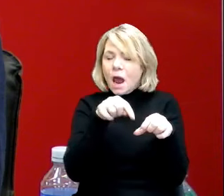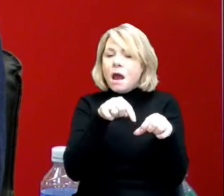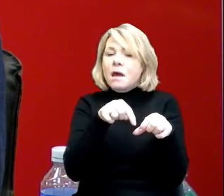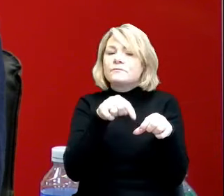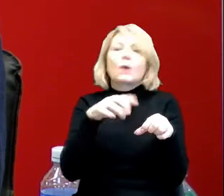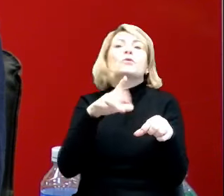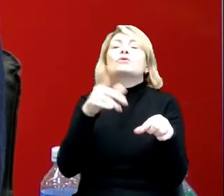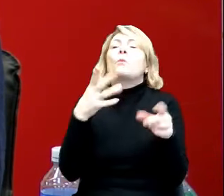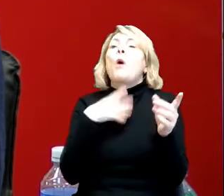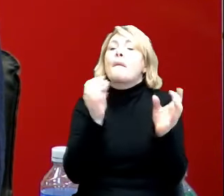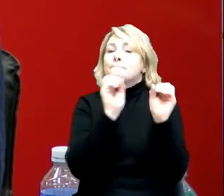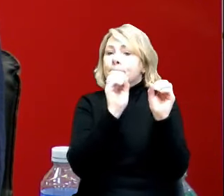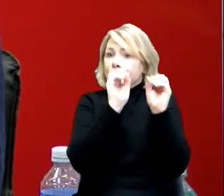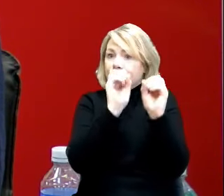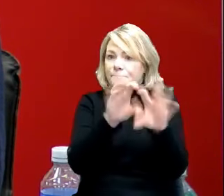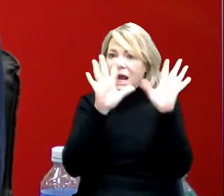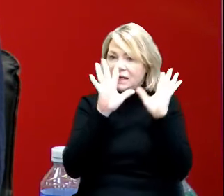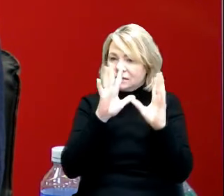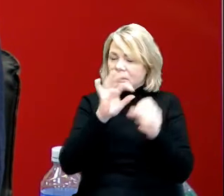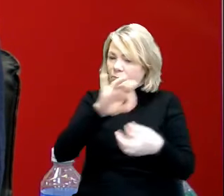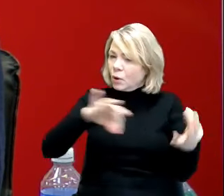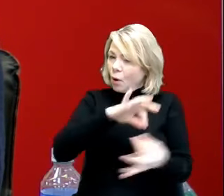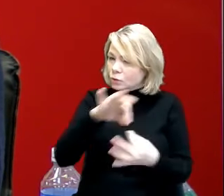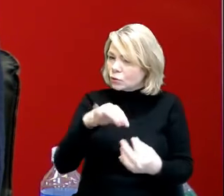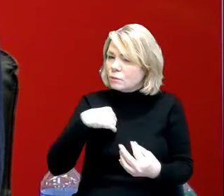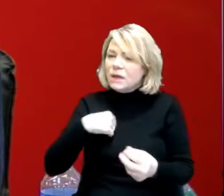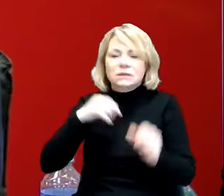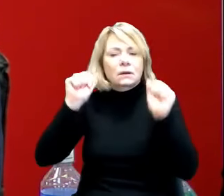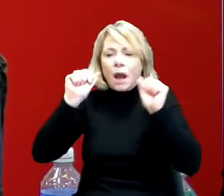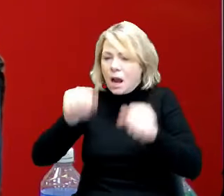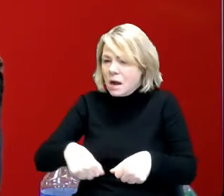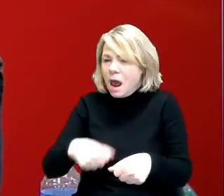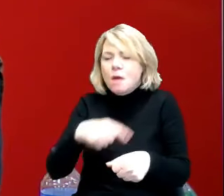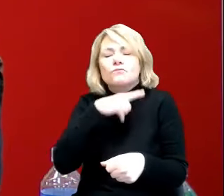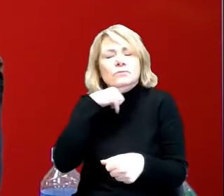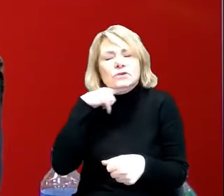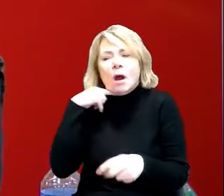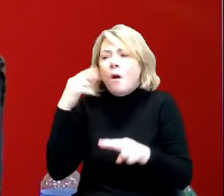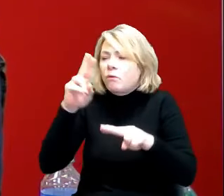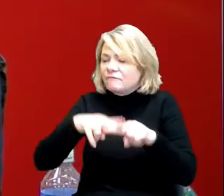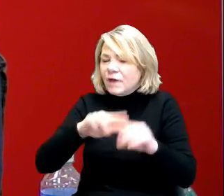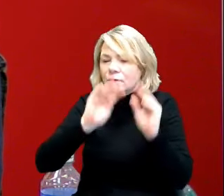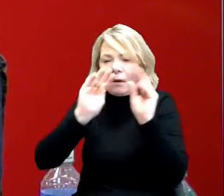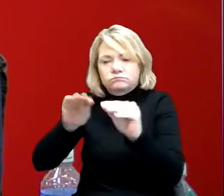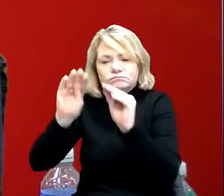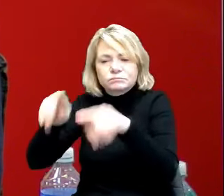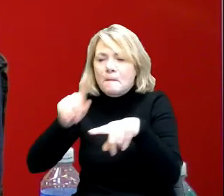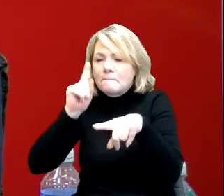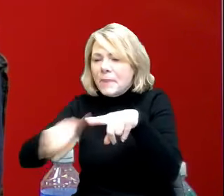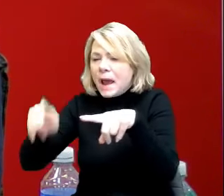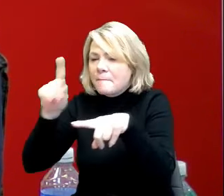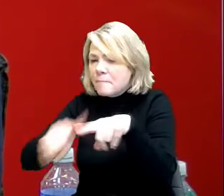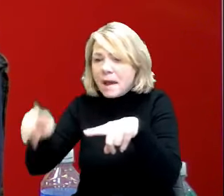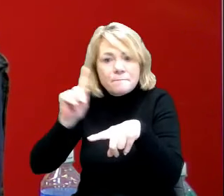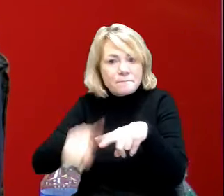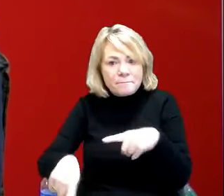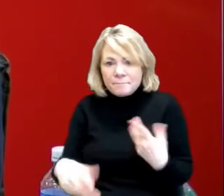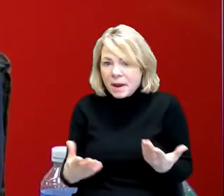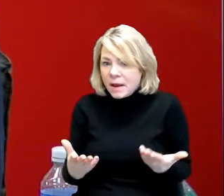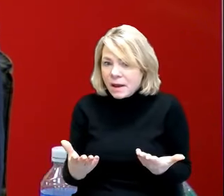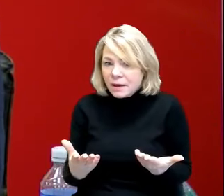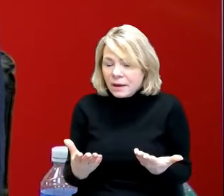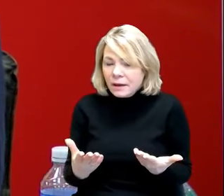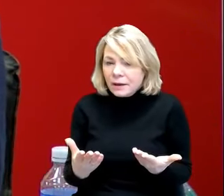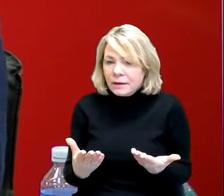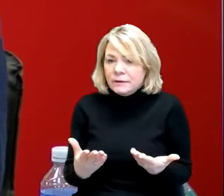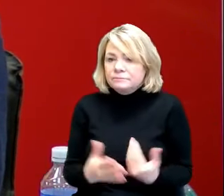galėjome sportuoti ir padaryti eilę eilę parkavimo vietų greičiau nei nei nei tikėjomės ir ir galėjom tą